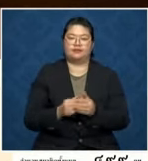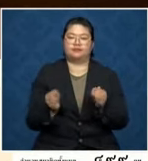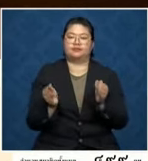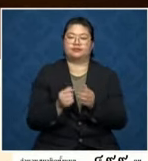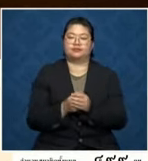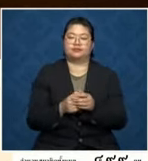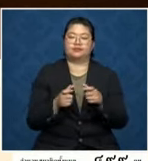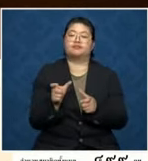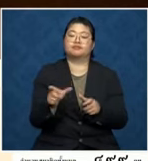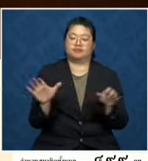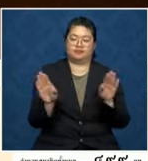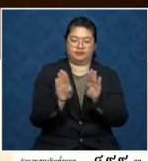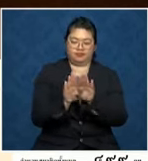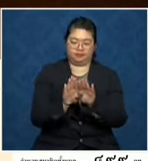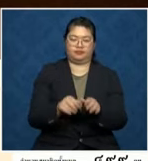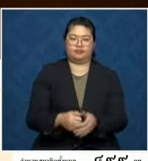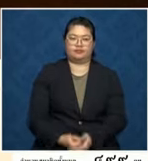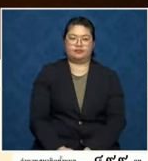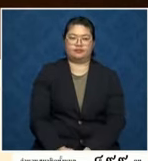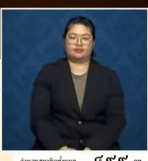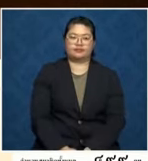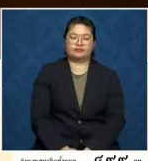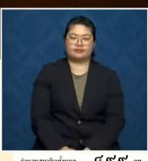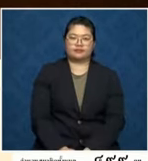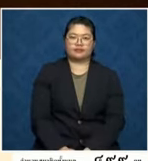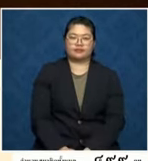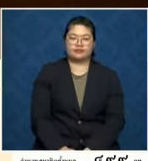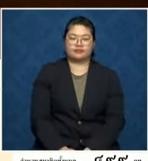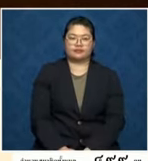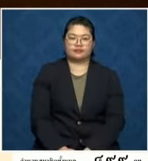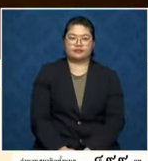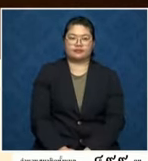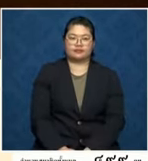การแสดงตนครับขอเชิญแสดงผลครับ